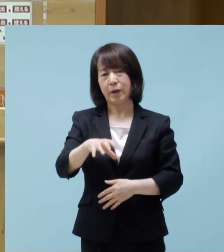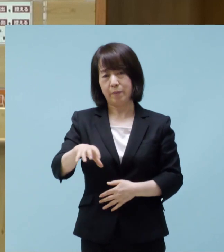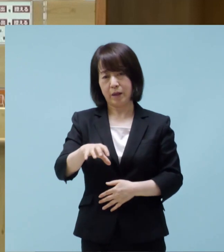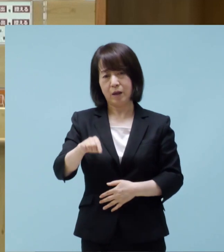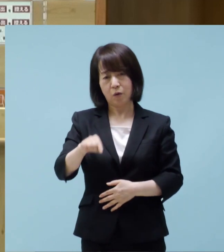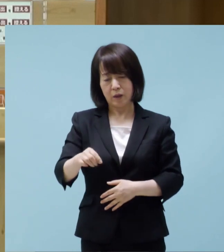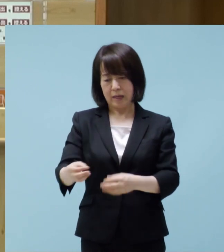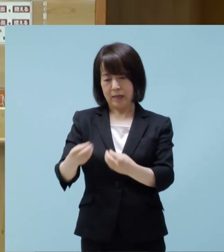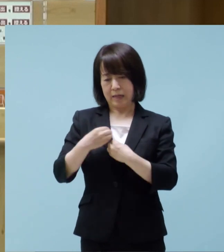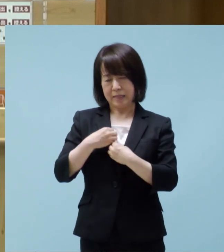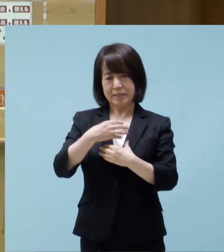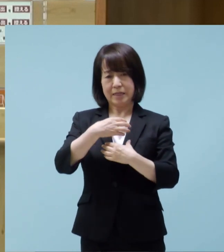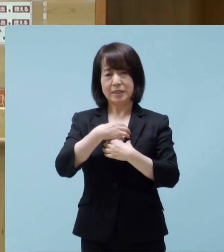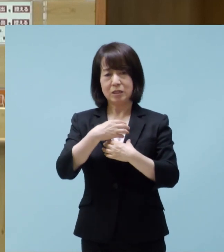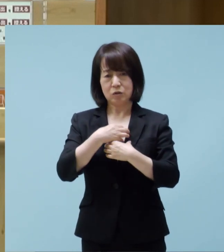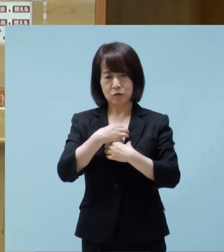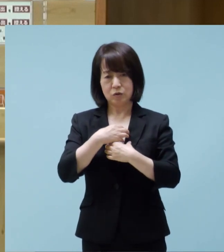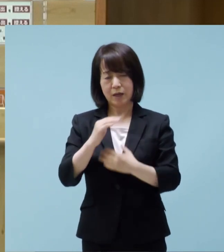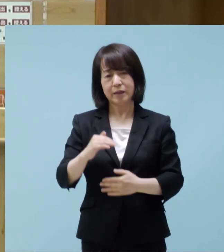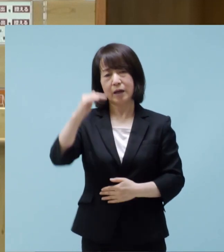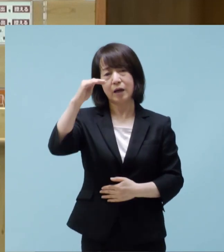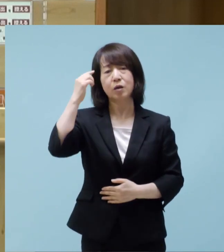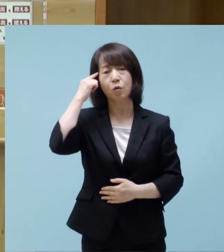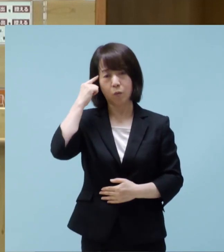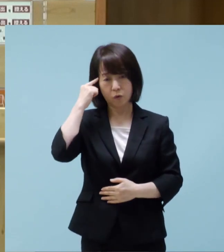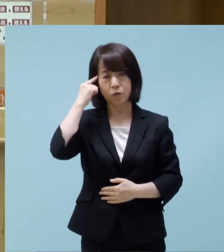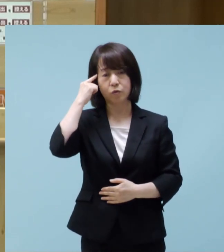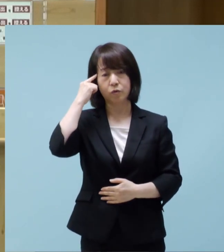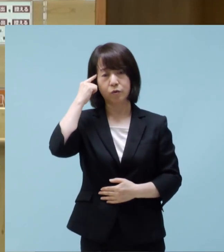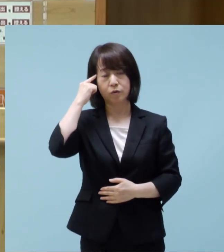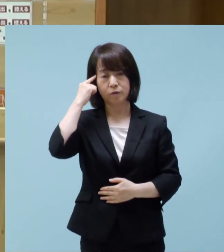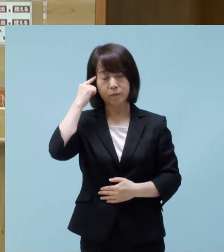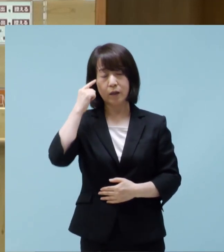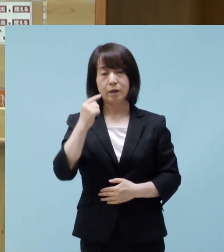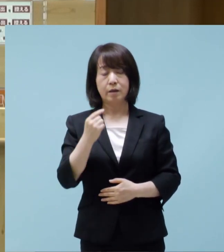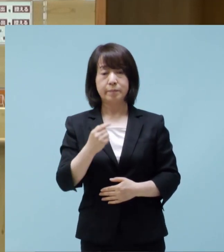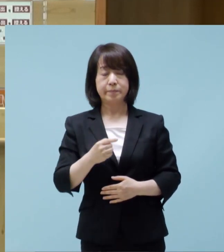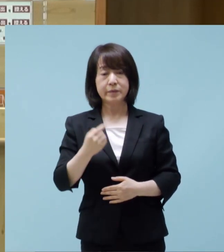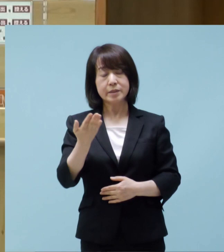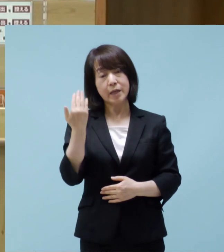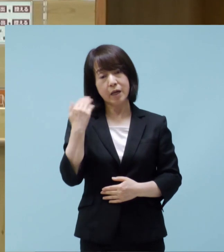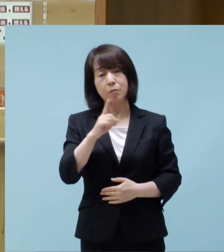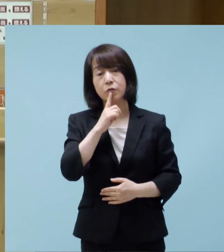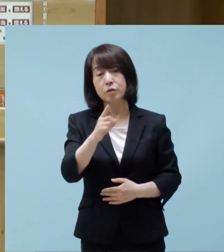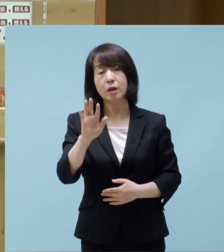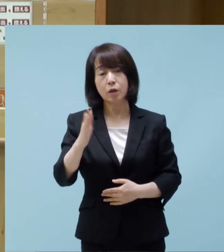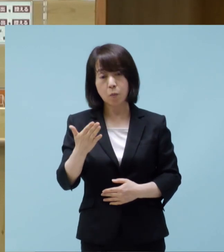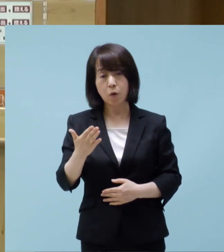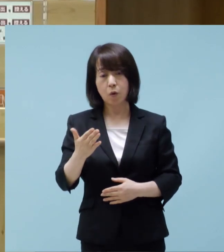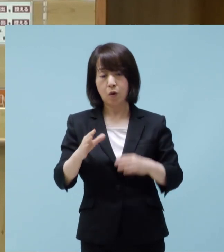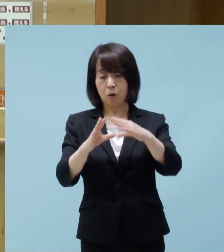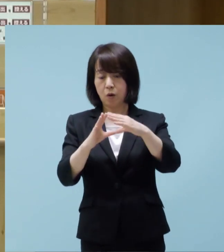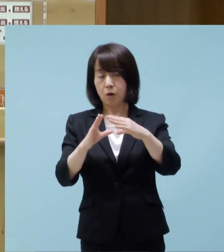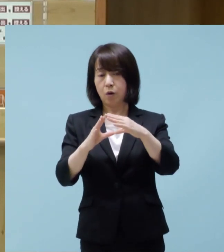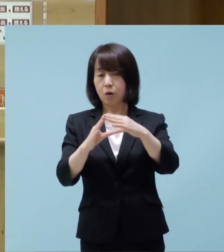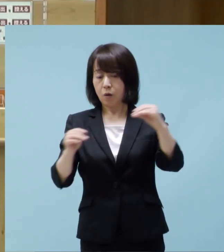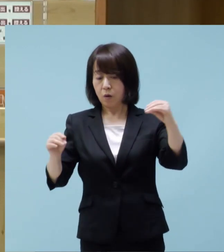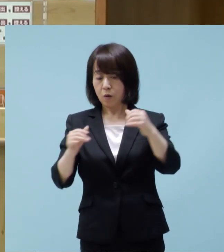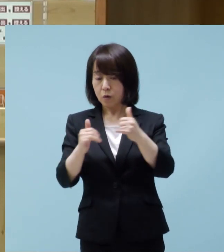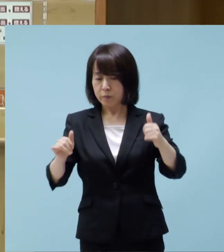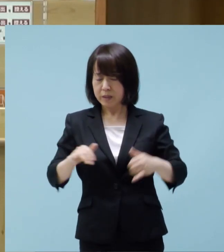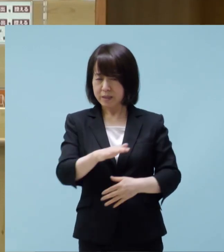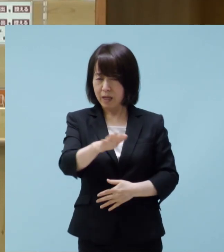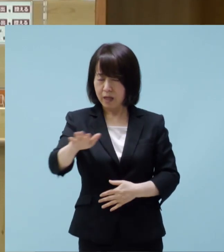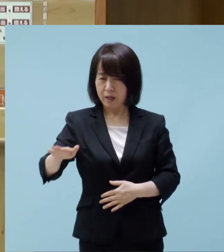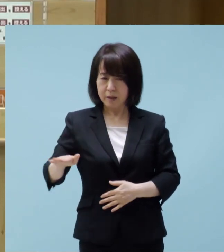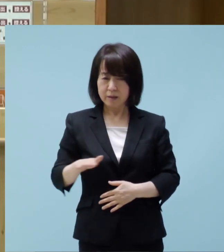ところがあると思いますから、まあ、そういったところについては前回申し上げましたけども、全国民がある意味ではオリンピック楽